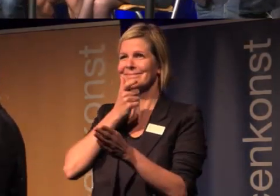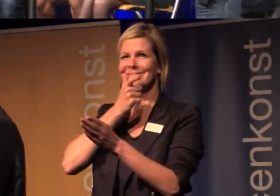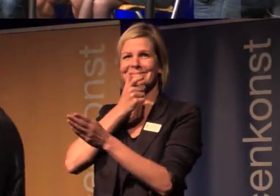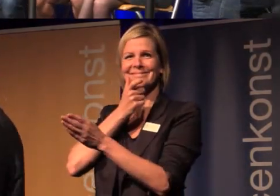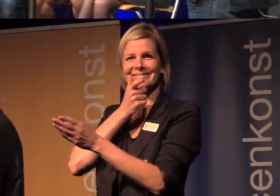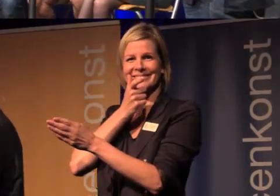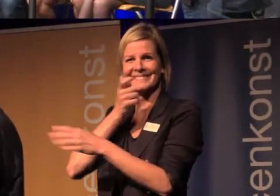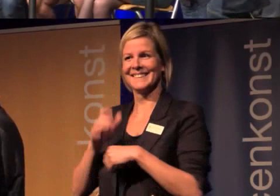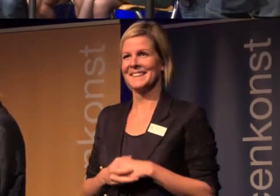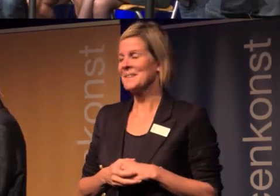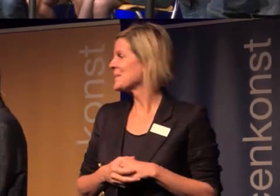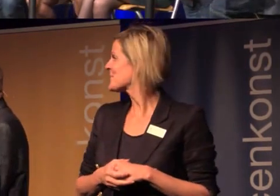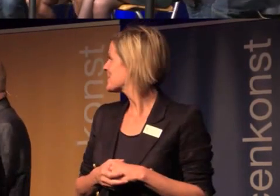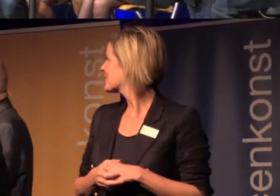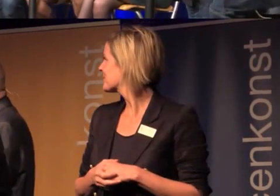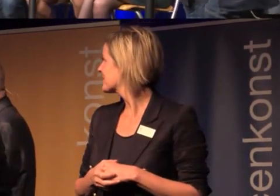Jag vet inte vad det betyder.